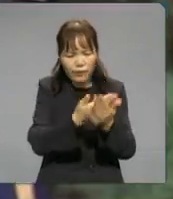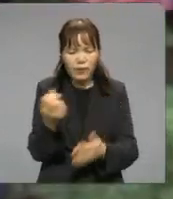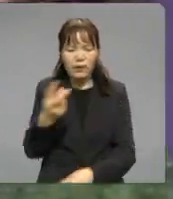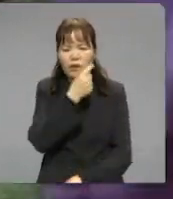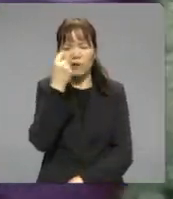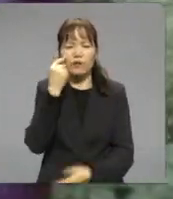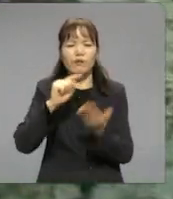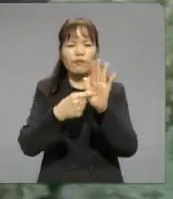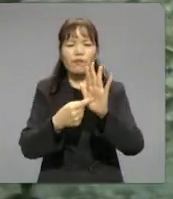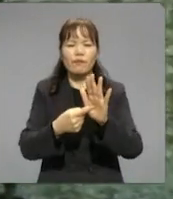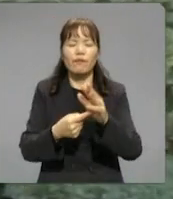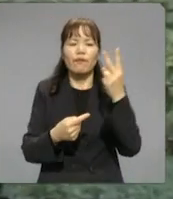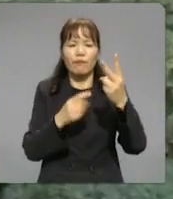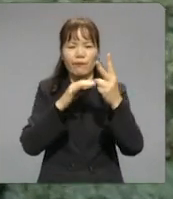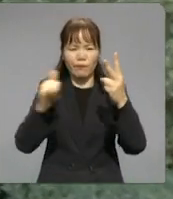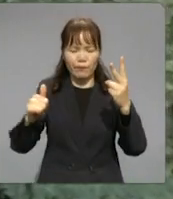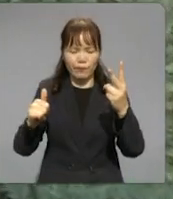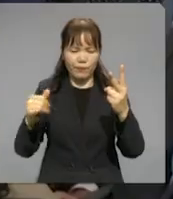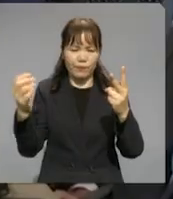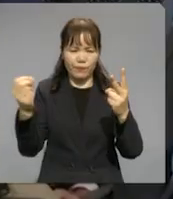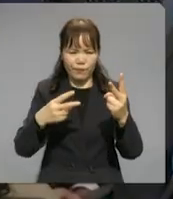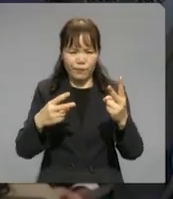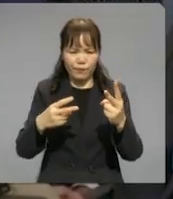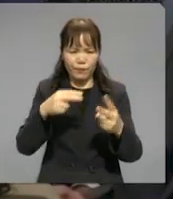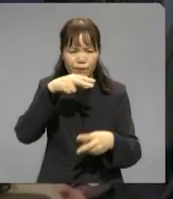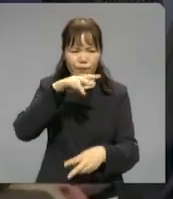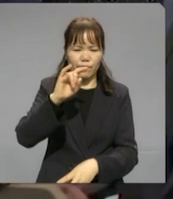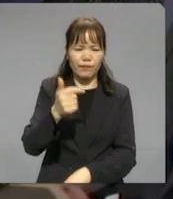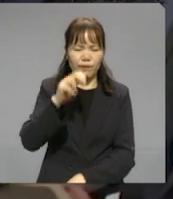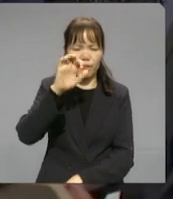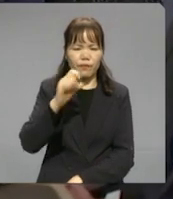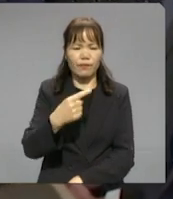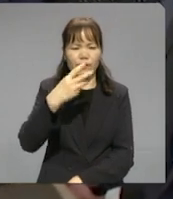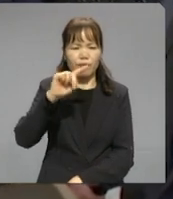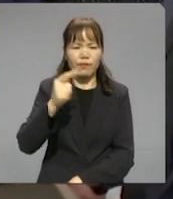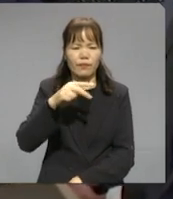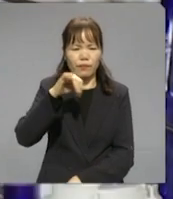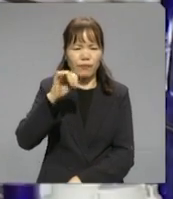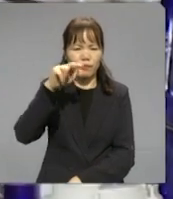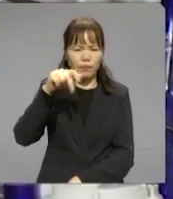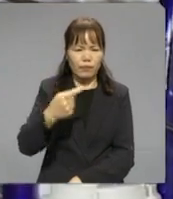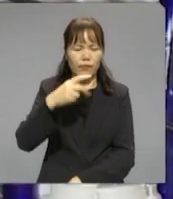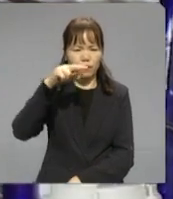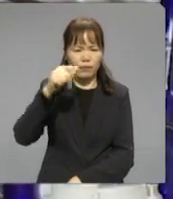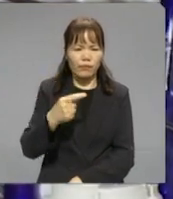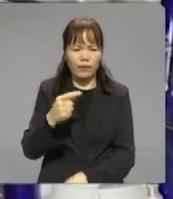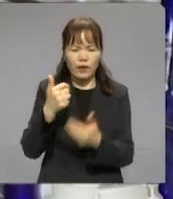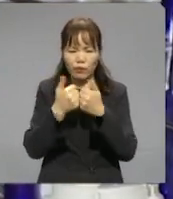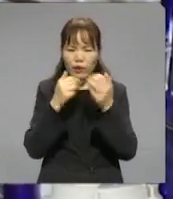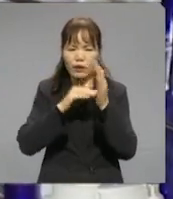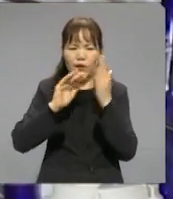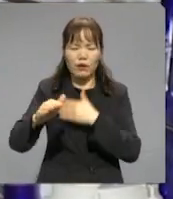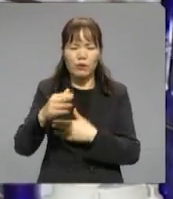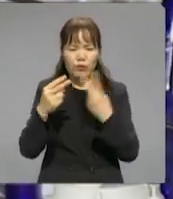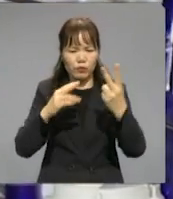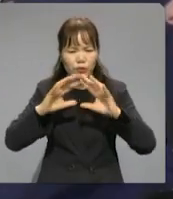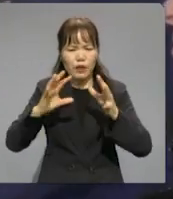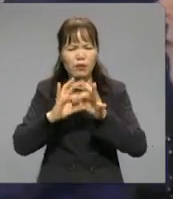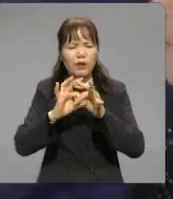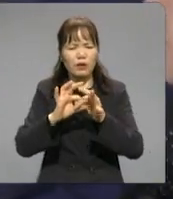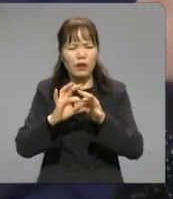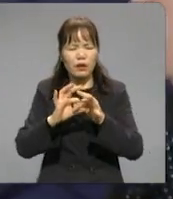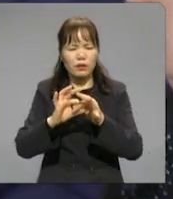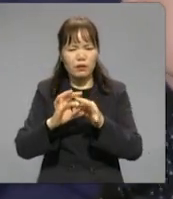컸습니다 양국 정상은 그러면서도 샌프란시스코 회담 이후 미중 관계는 눈에띄게 개선됐다며 향후 상호관계를